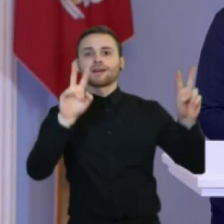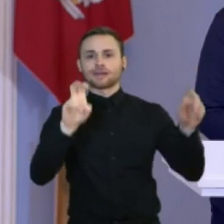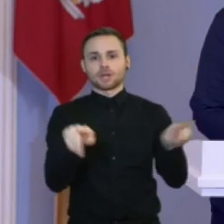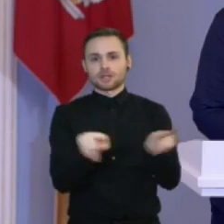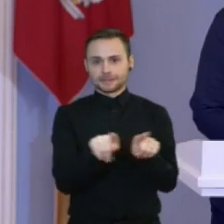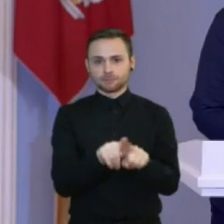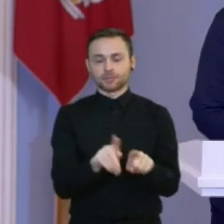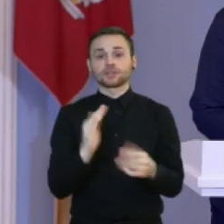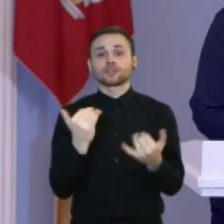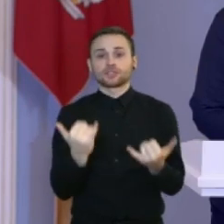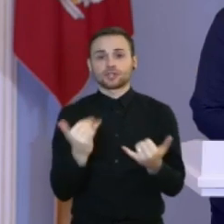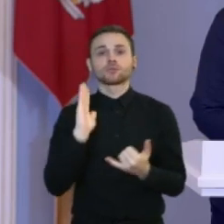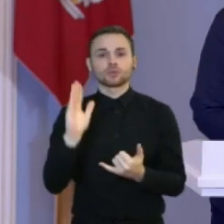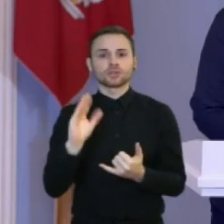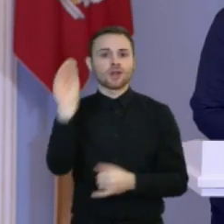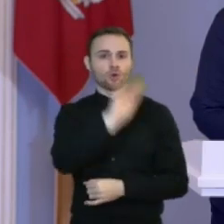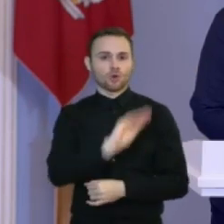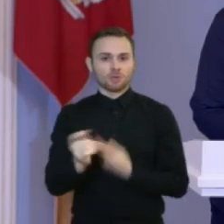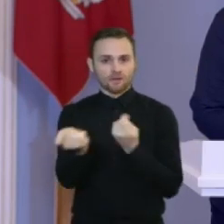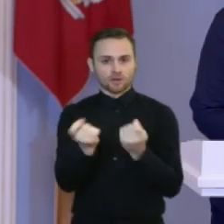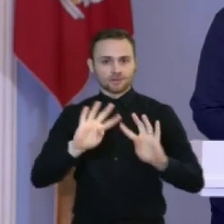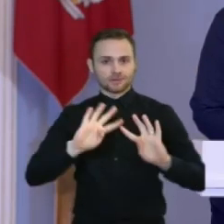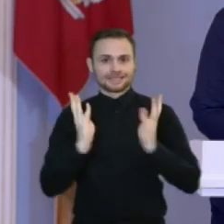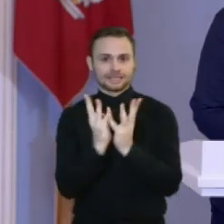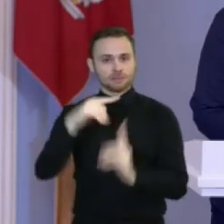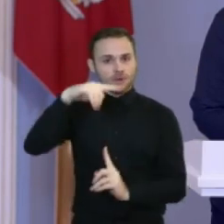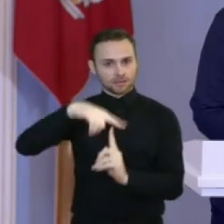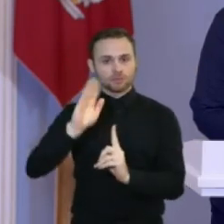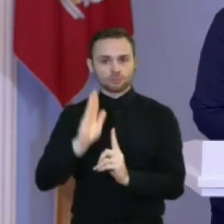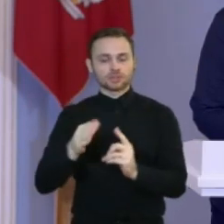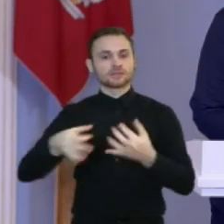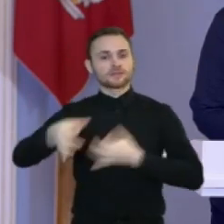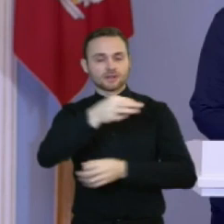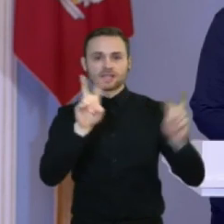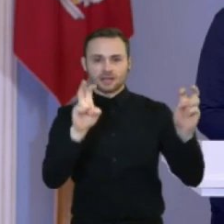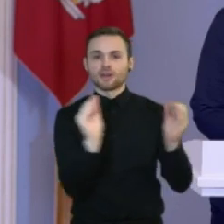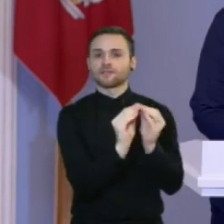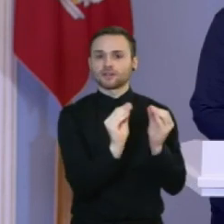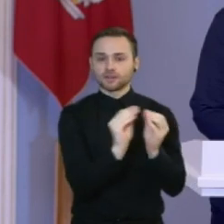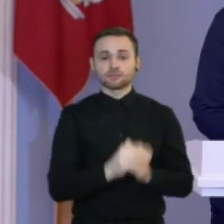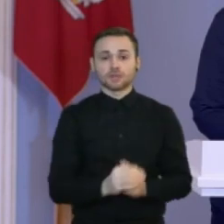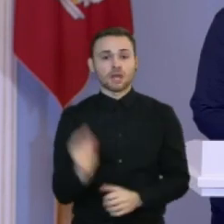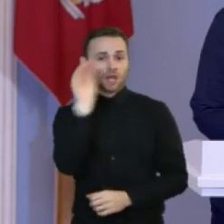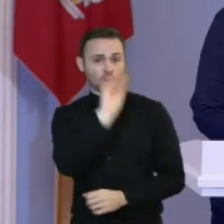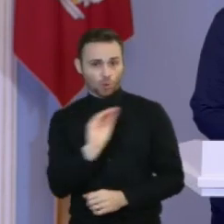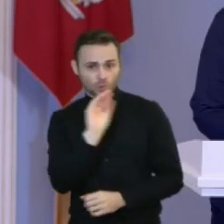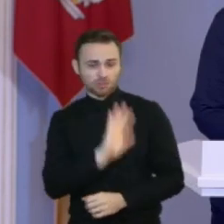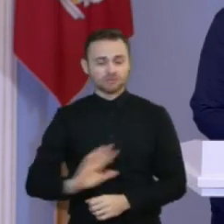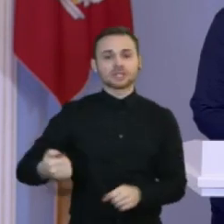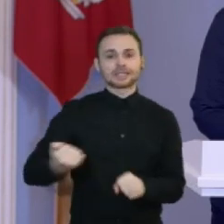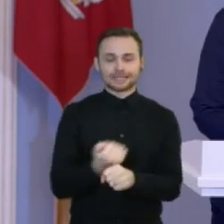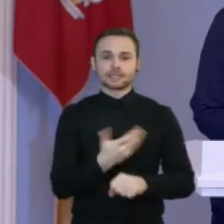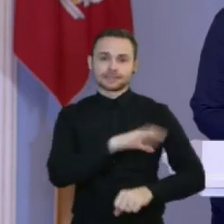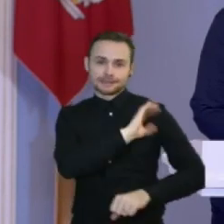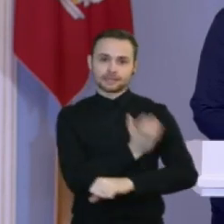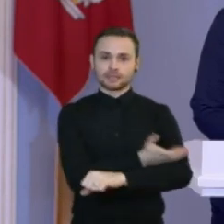mes kalbėsime šiandien Europos vadovų taryboje. O Europai tiesiog reikia būti stipria,